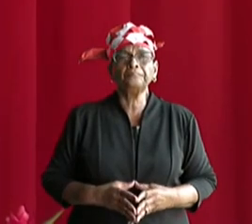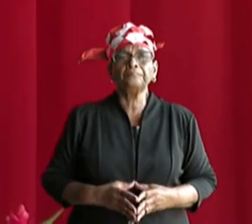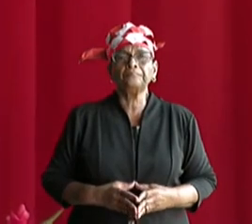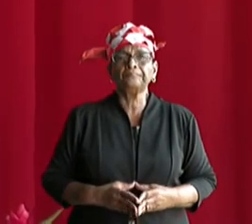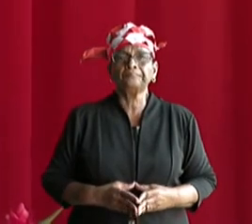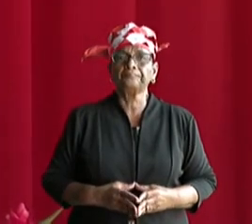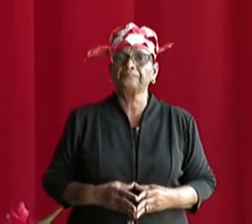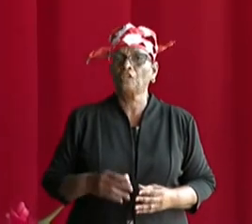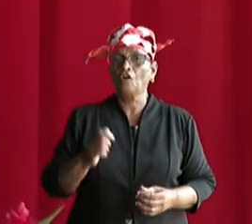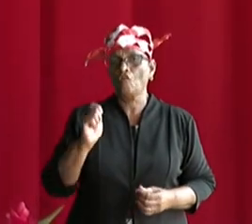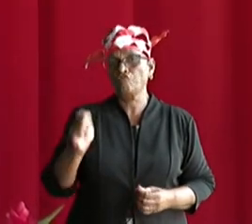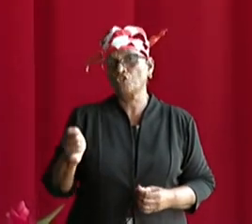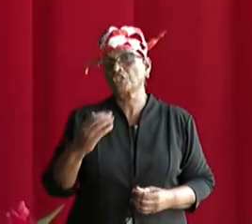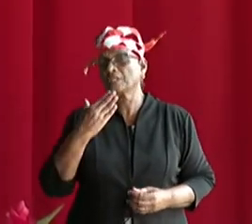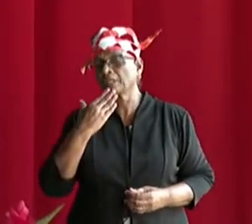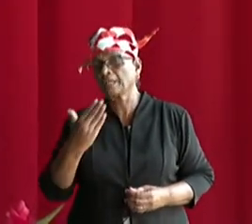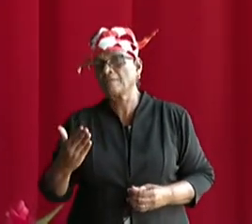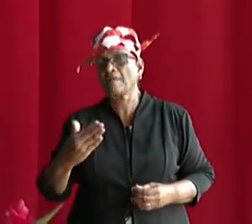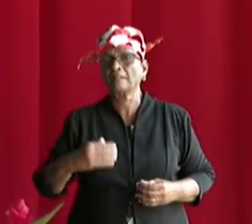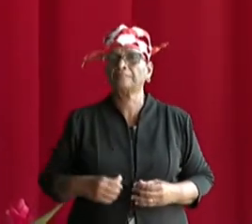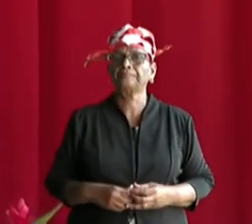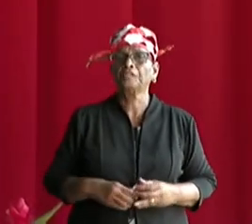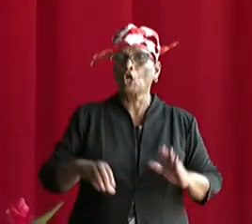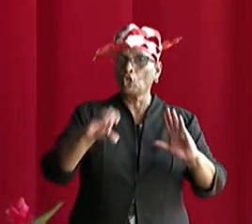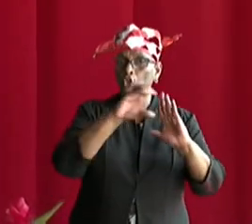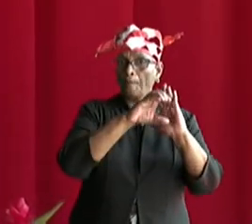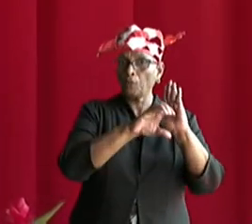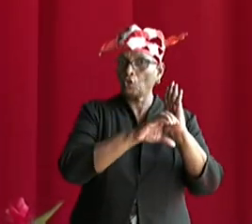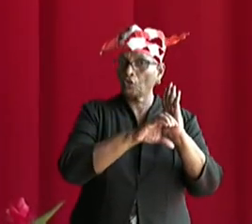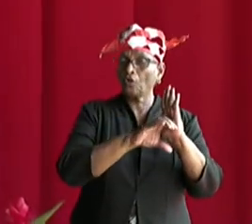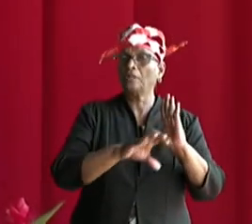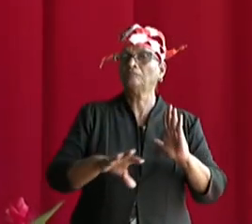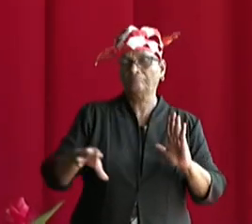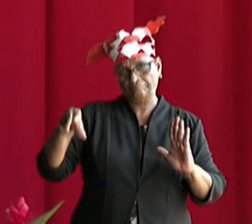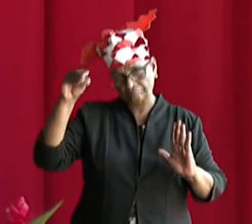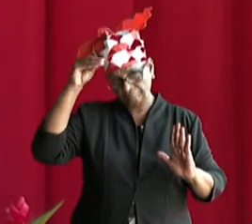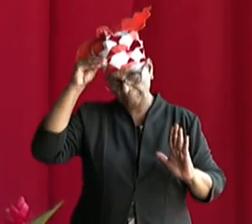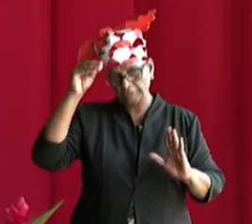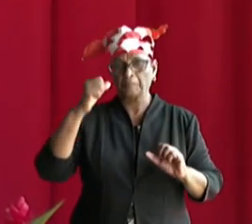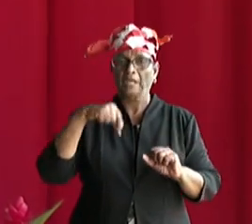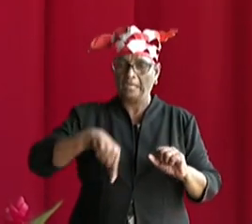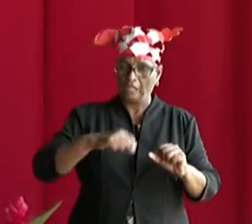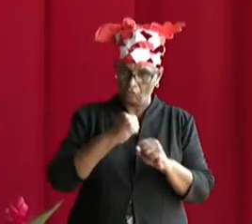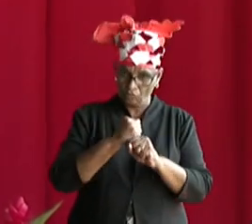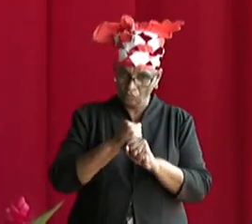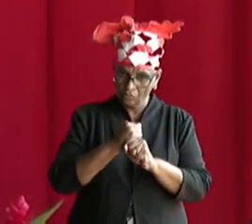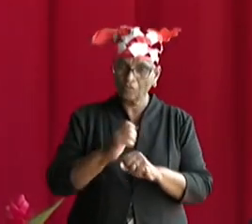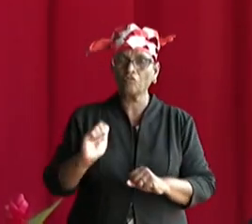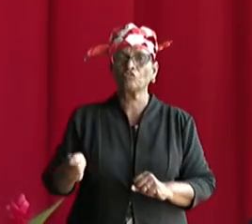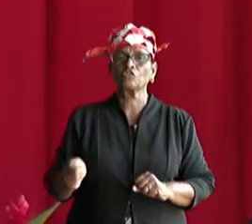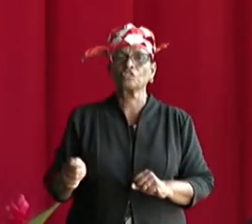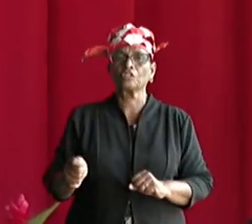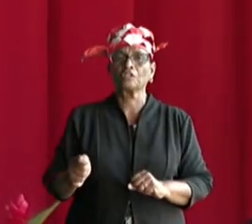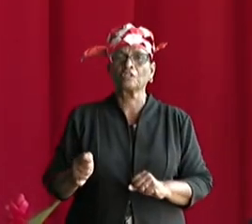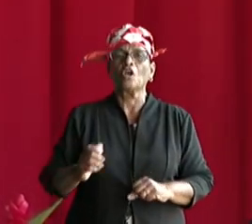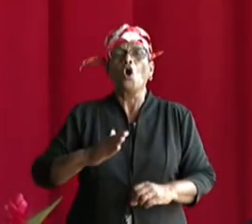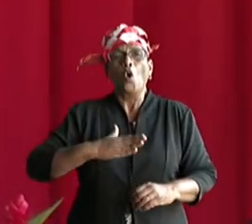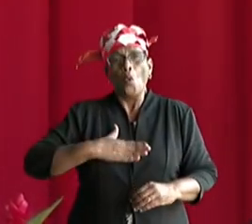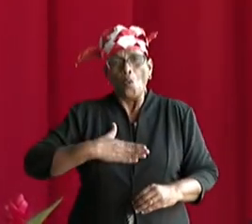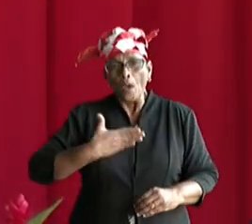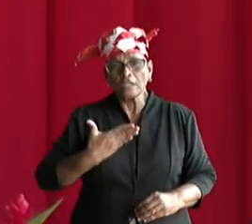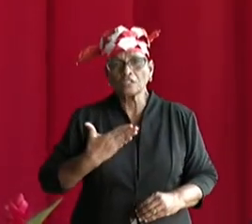Voorzitter, bedankt. De protocollen in acht nemende, meneer de voorzitter, wensen wij een